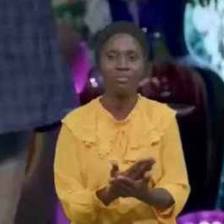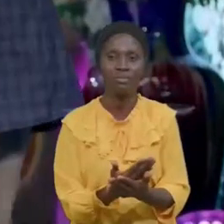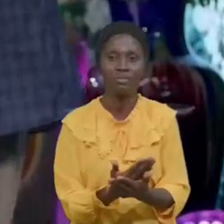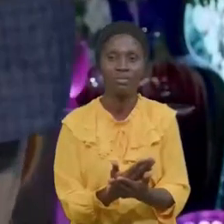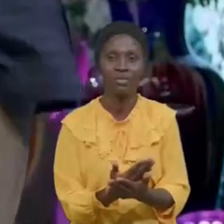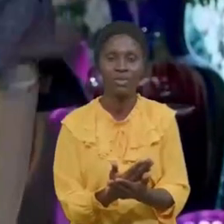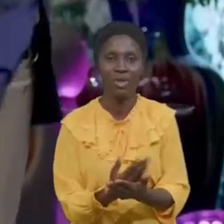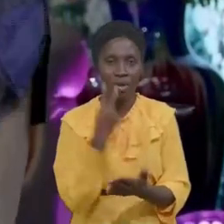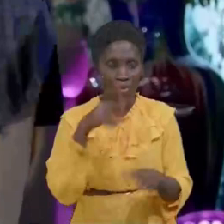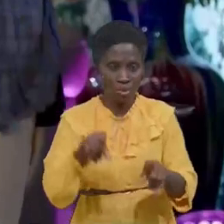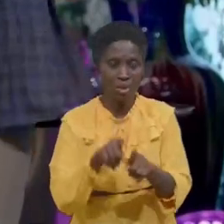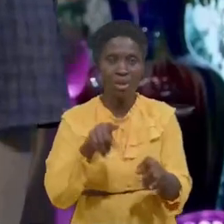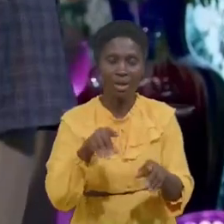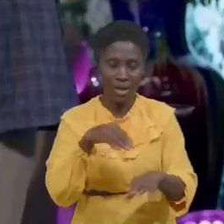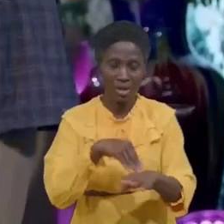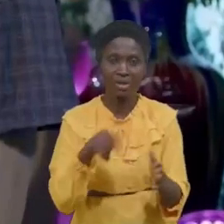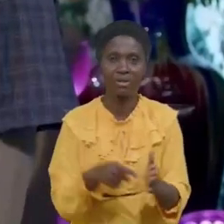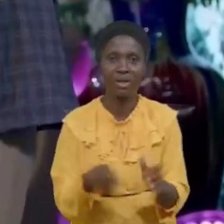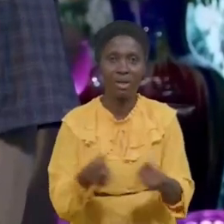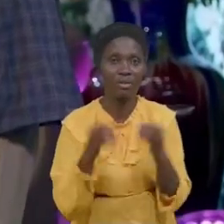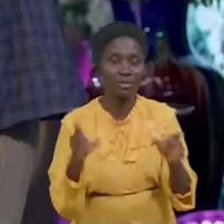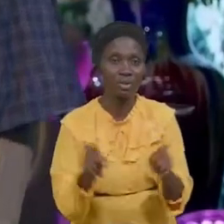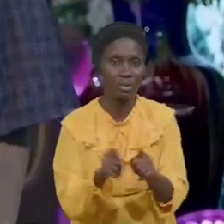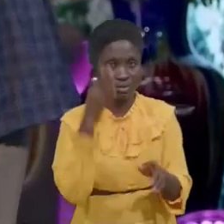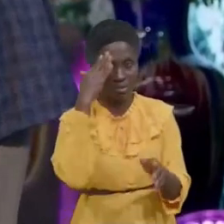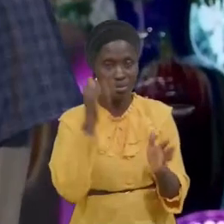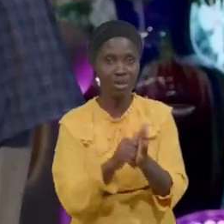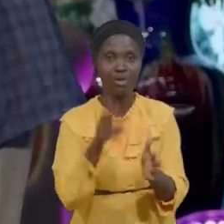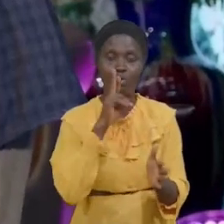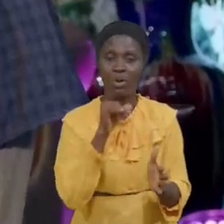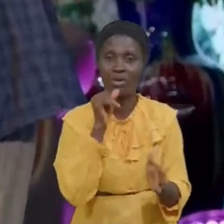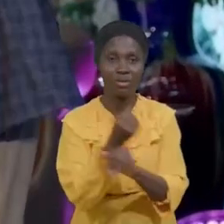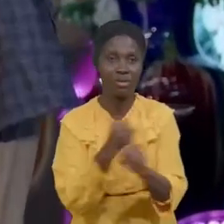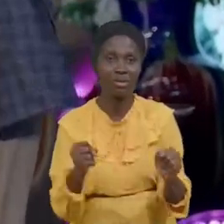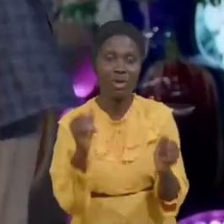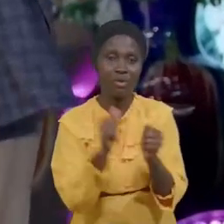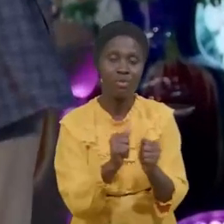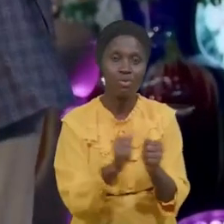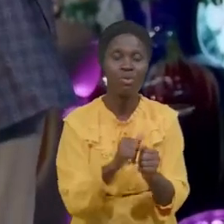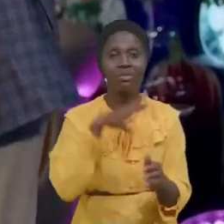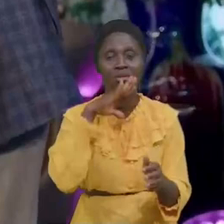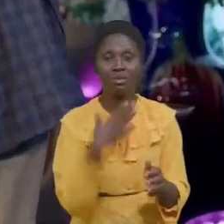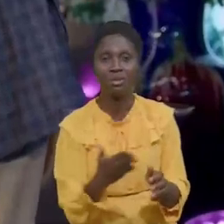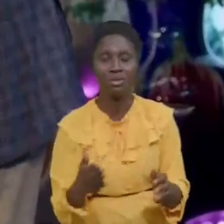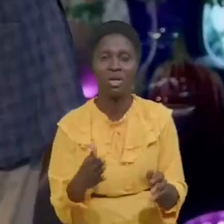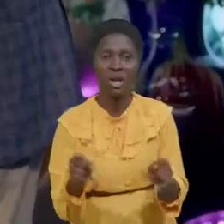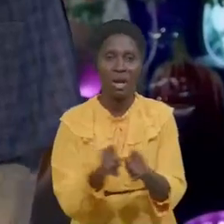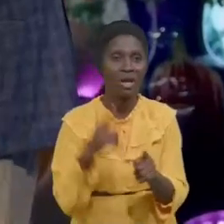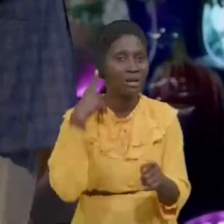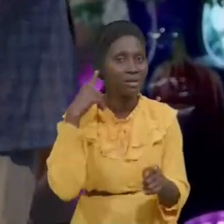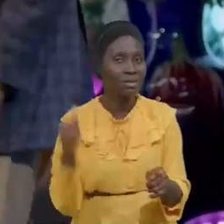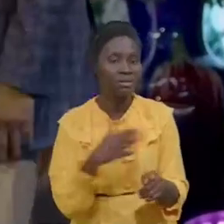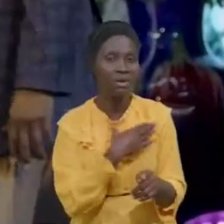ceci. Sachant que ce n'est pas par des choses périssables, pas de l'argent ou de l'or,